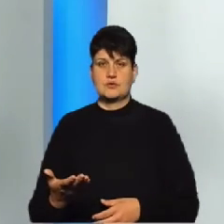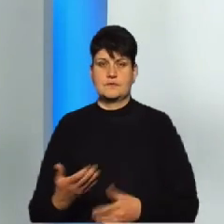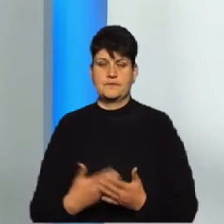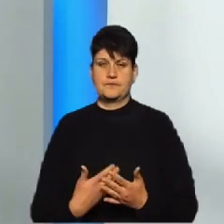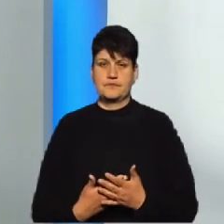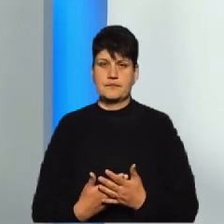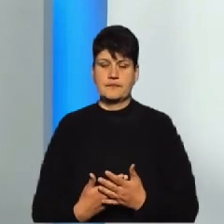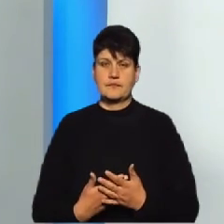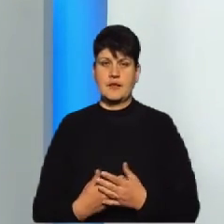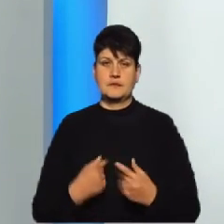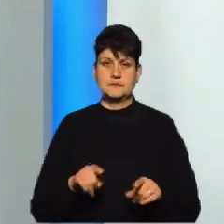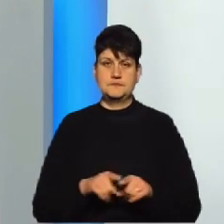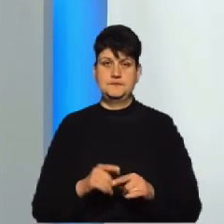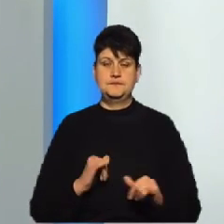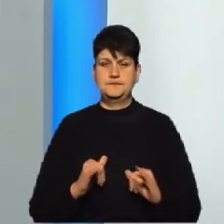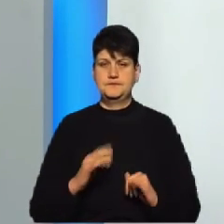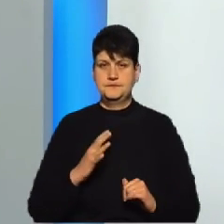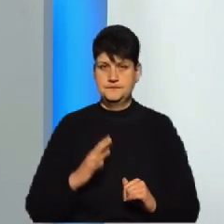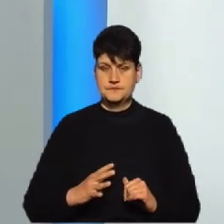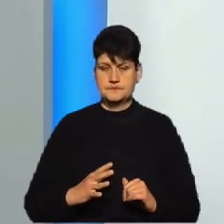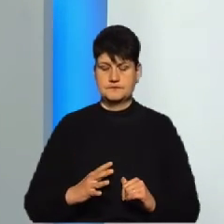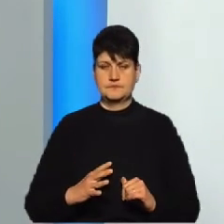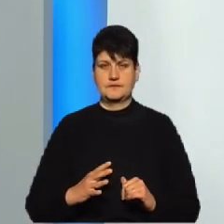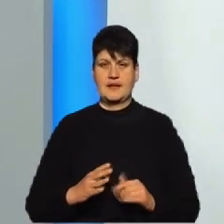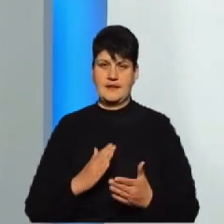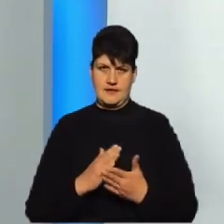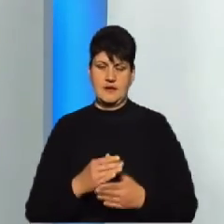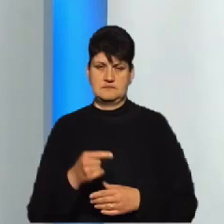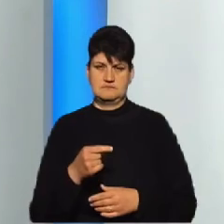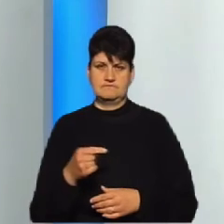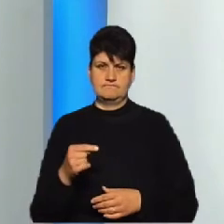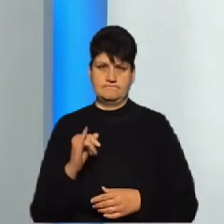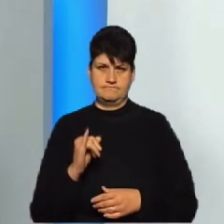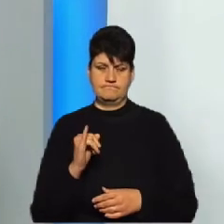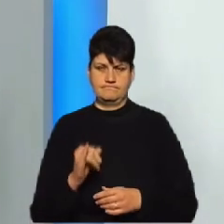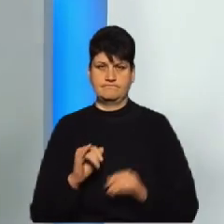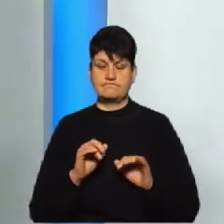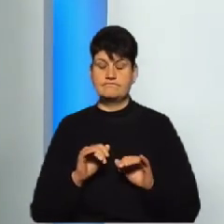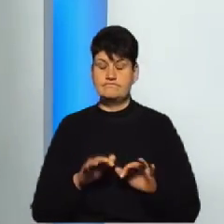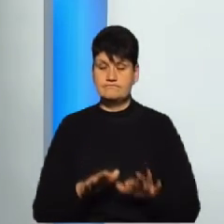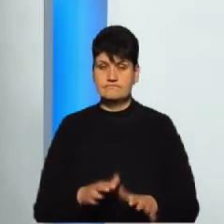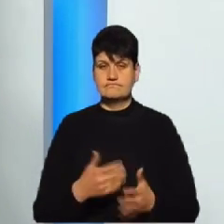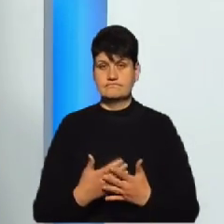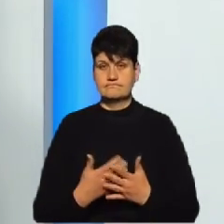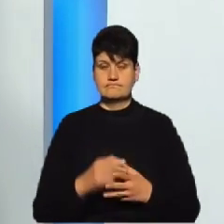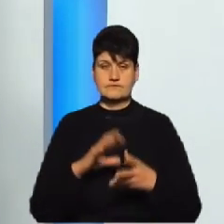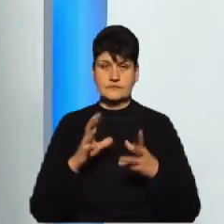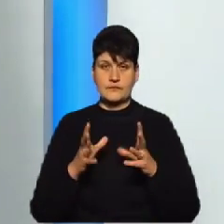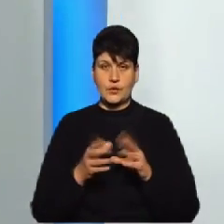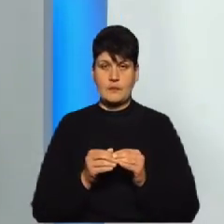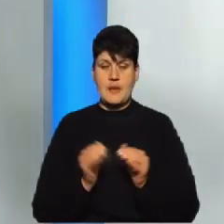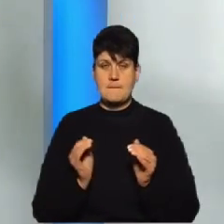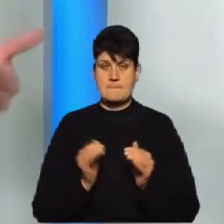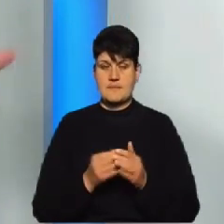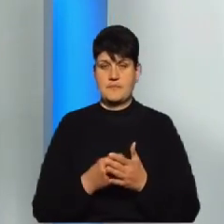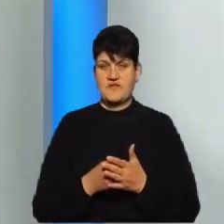як потурання є негативним явищем. Або ж, наприклад, комплекс меншовартості. Так? І, відповідно, коли